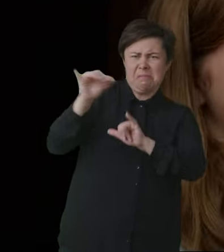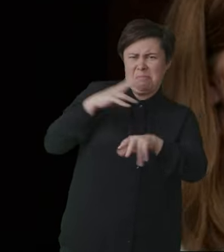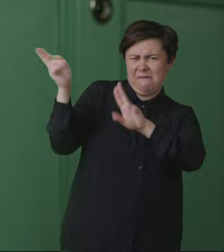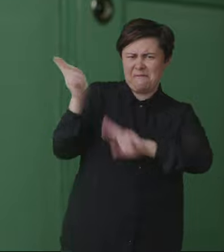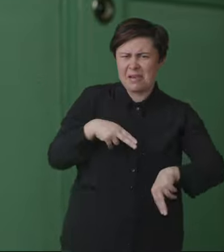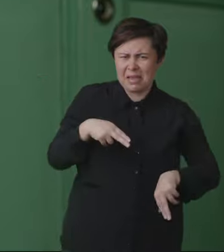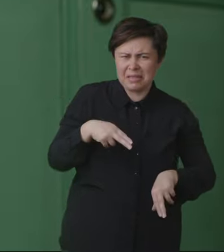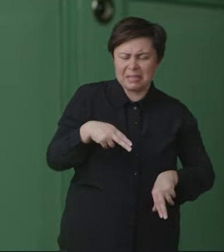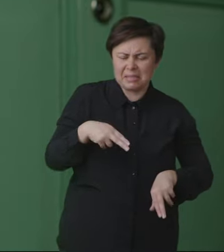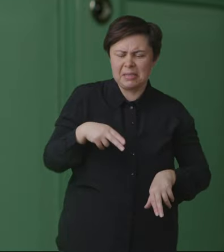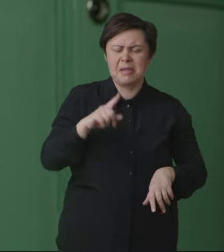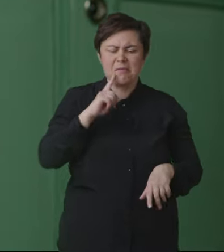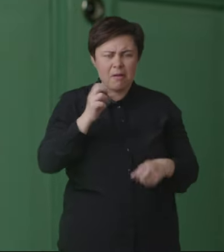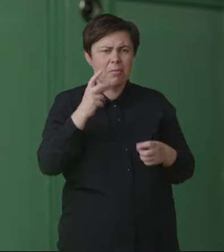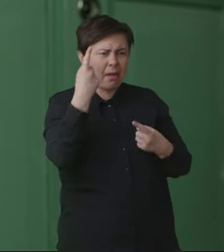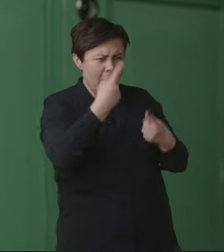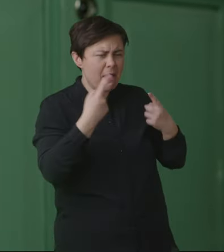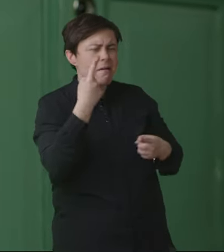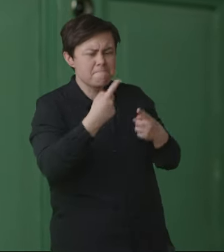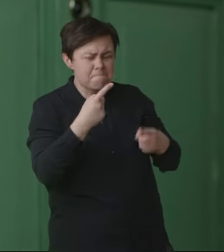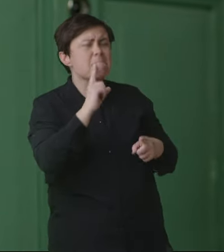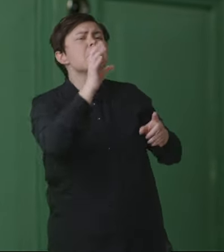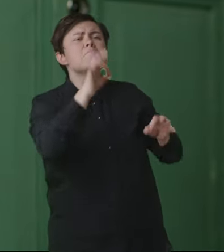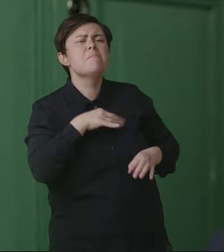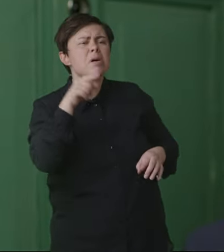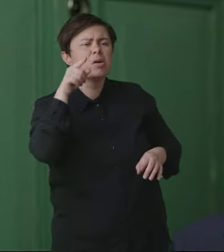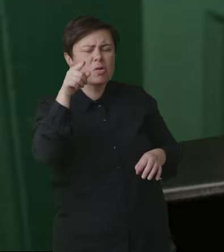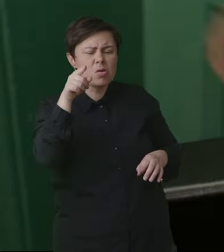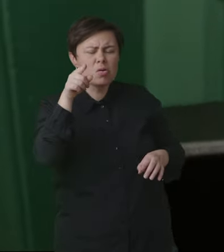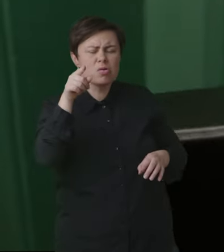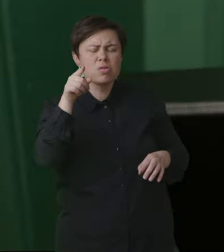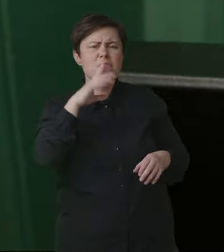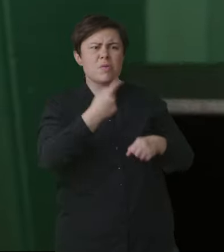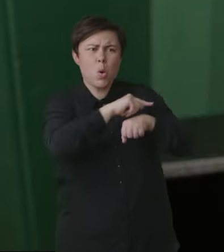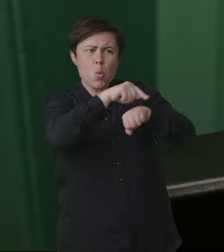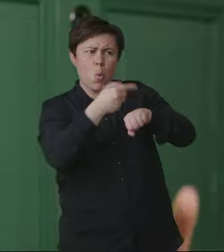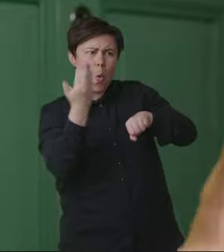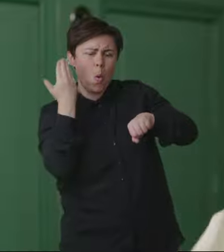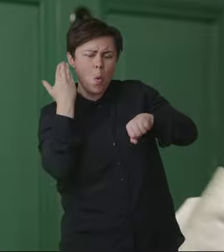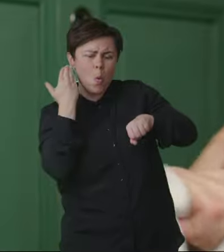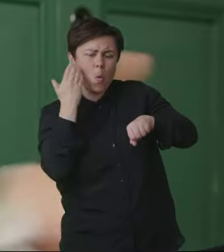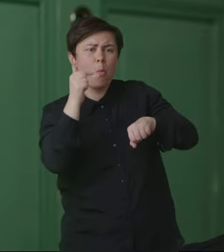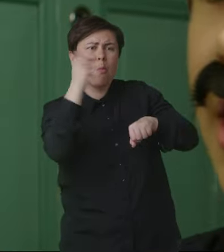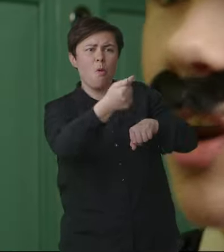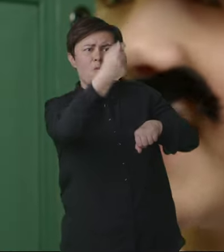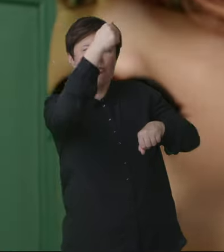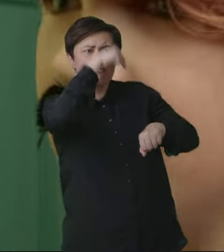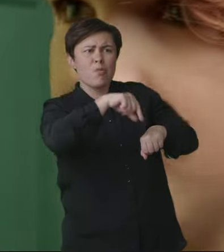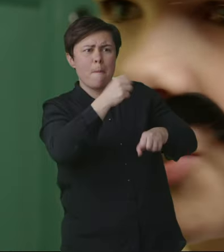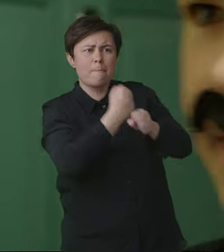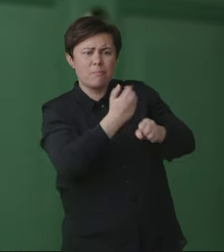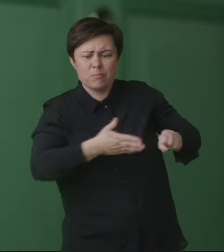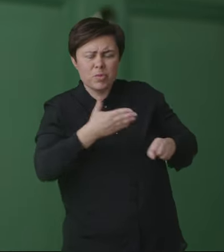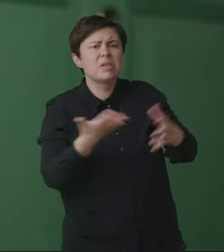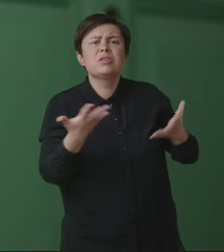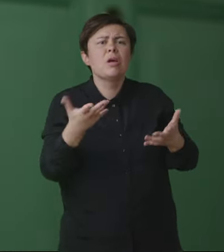chyba. Właśnie tak myślałem. Pani, ten człowiek dokładnie godzinę temu miał się zjawić na kolei.